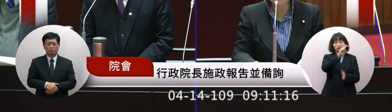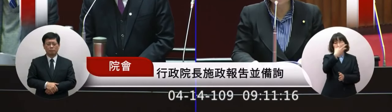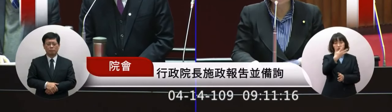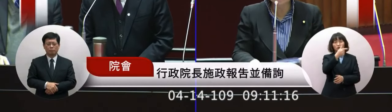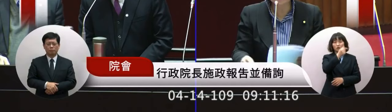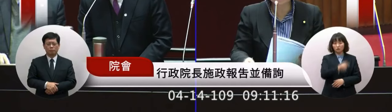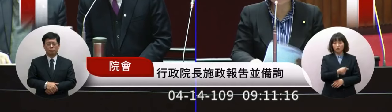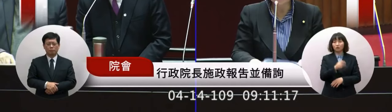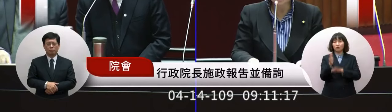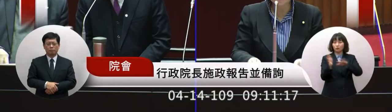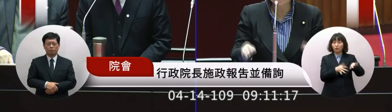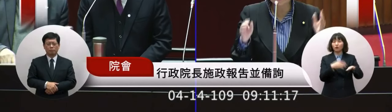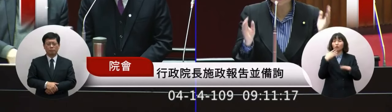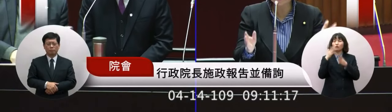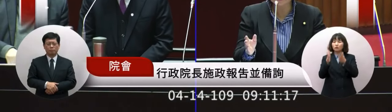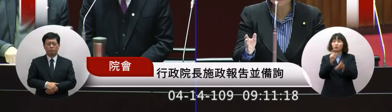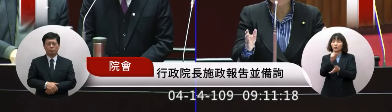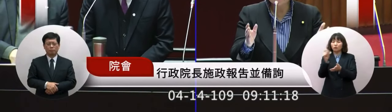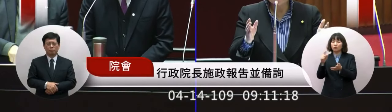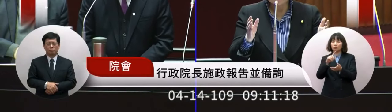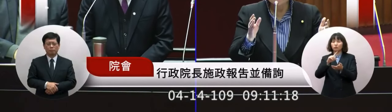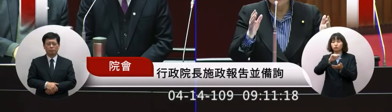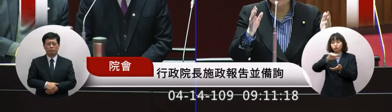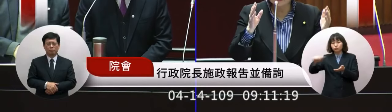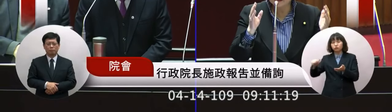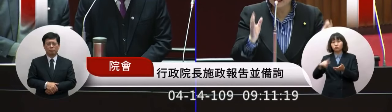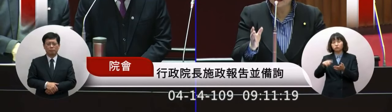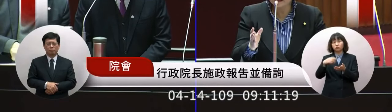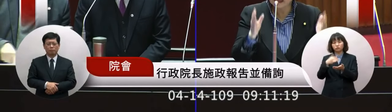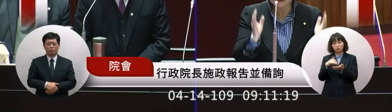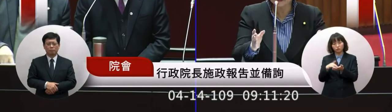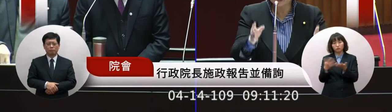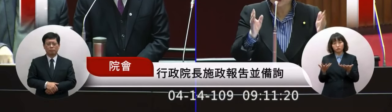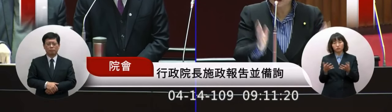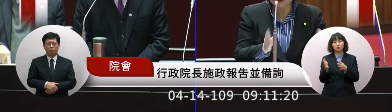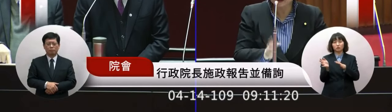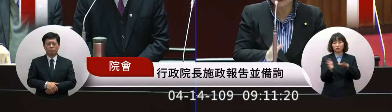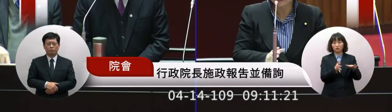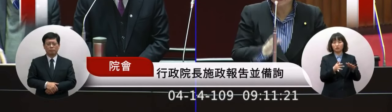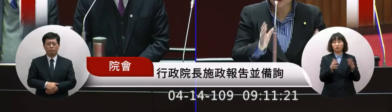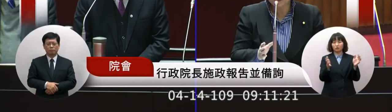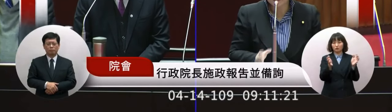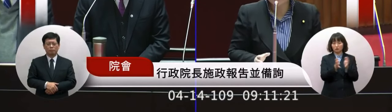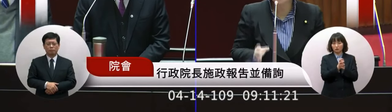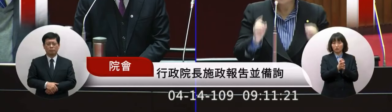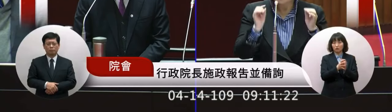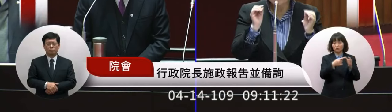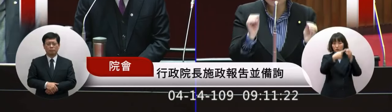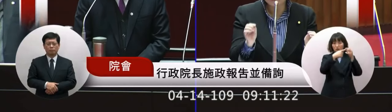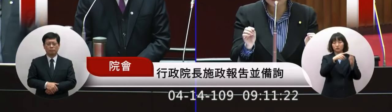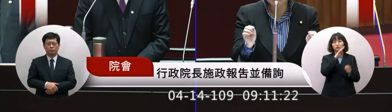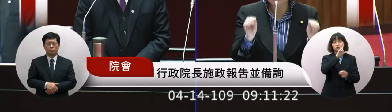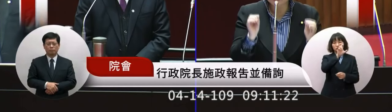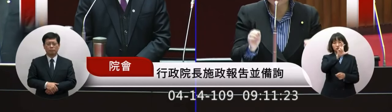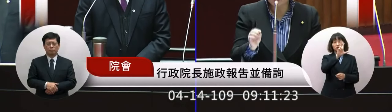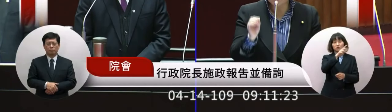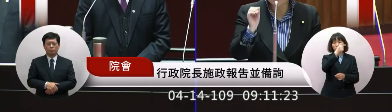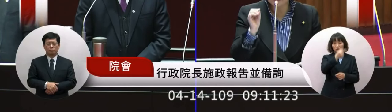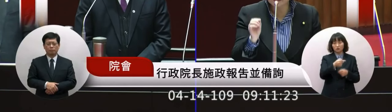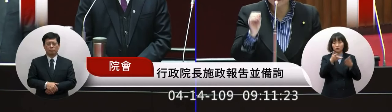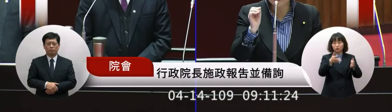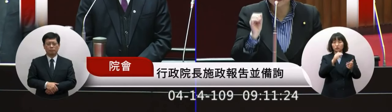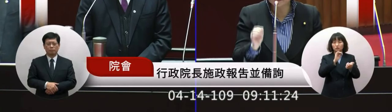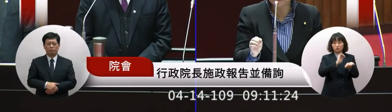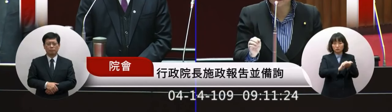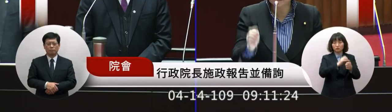还有一些物资等等，所以第一期呢，第一期只有77亿用在医疗机构